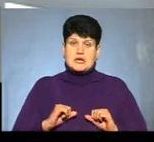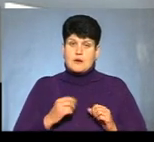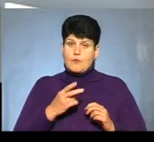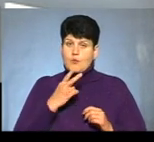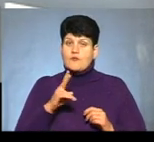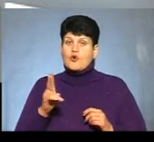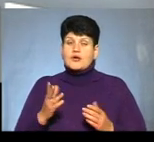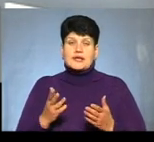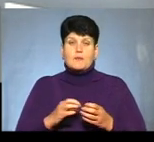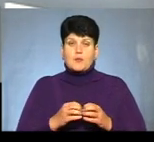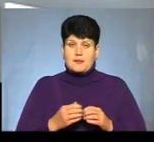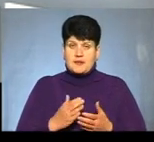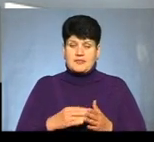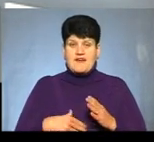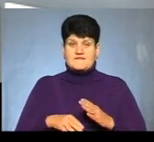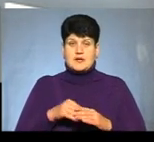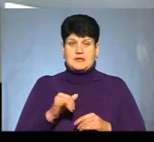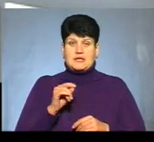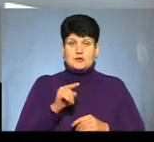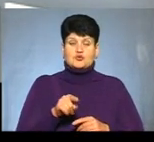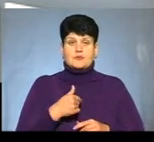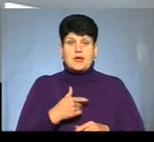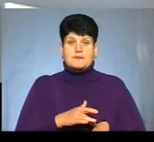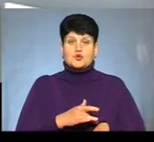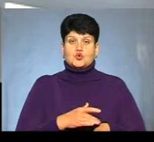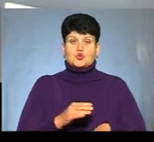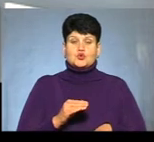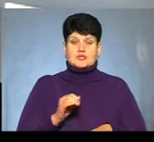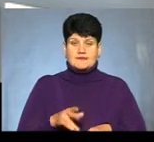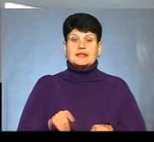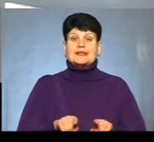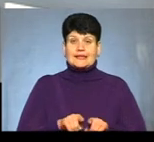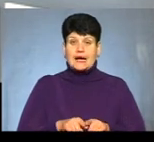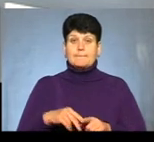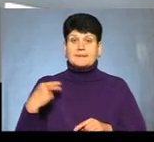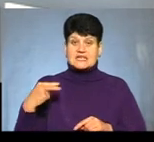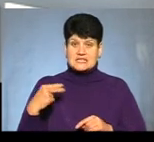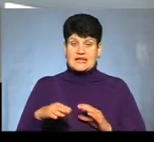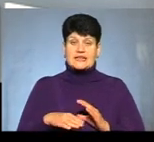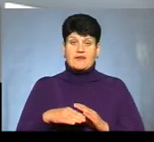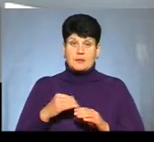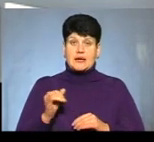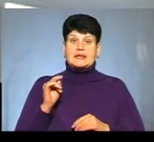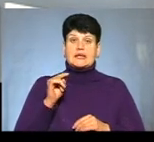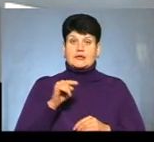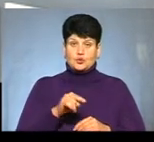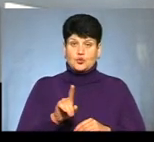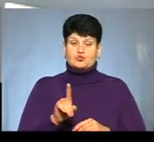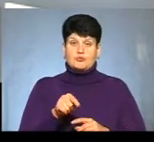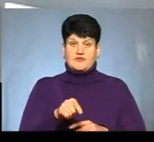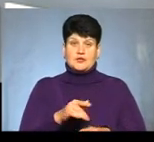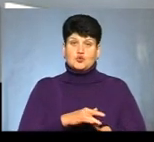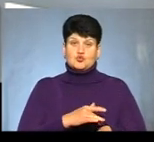Я стараюсь побачити, в кого які є проблеми. Тобто мене вибрали для того, щоб я їм служив. І так президента вибирають для